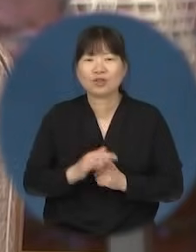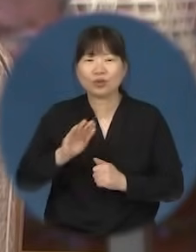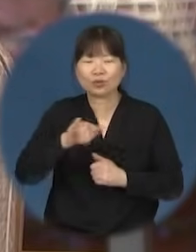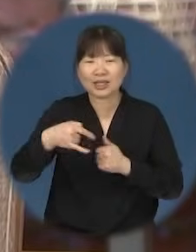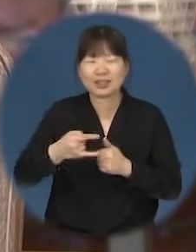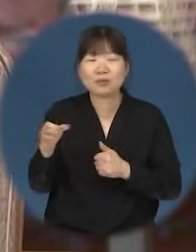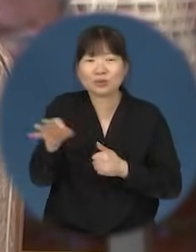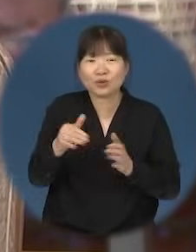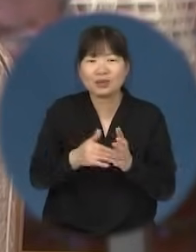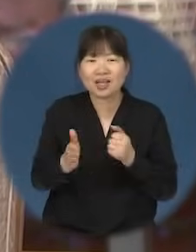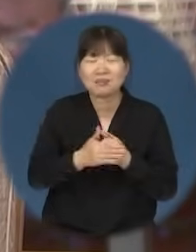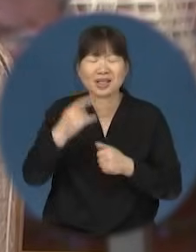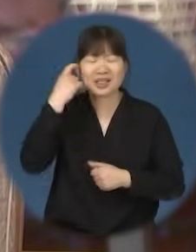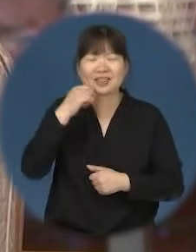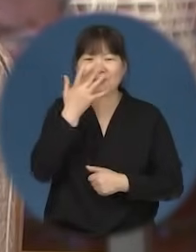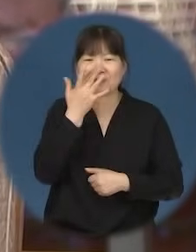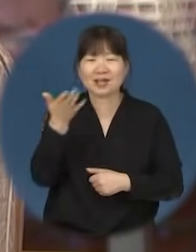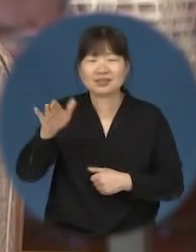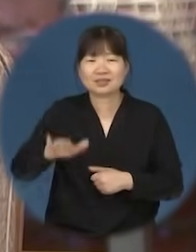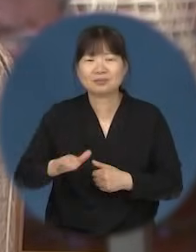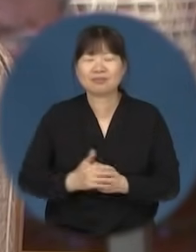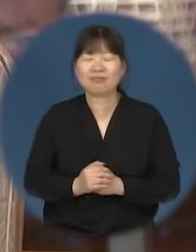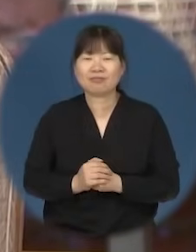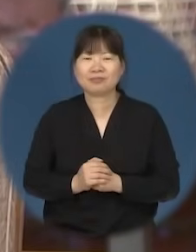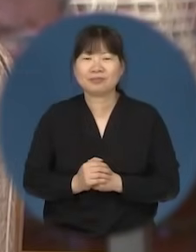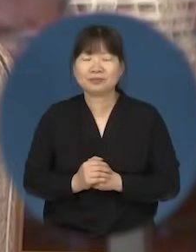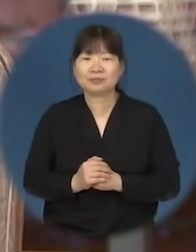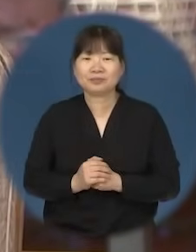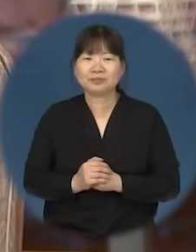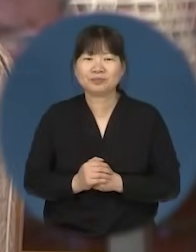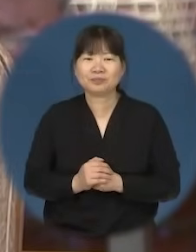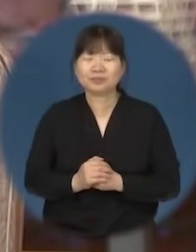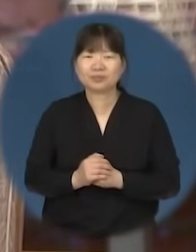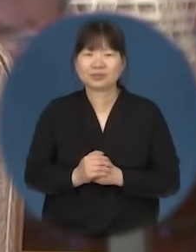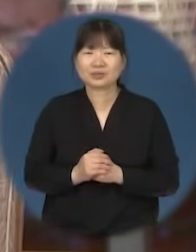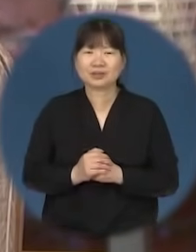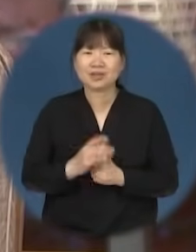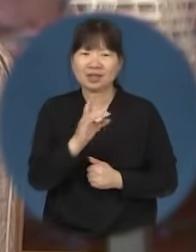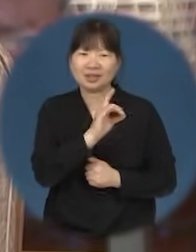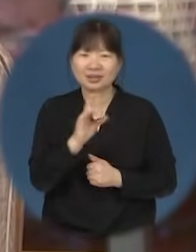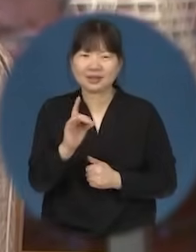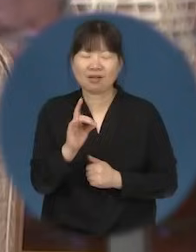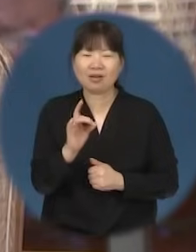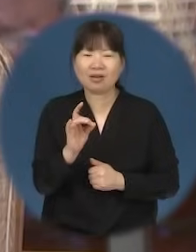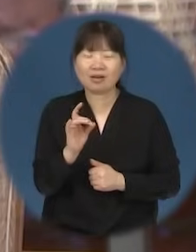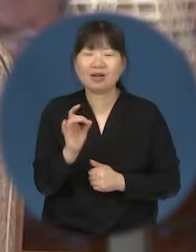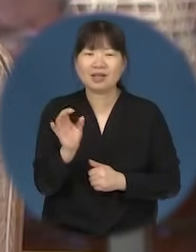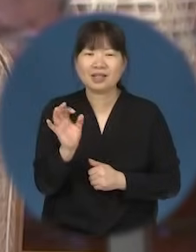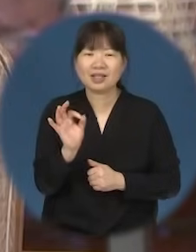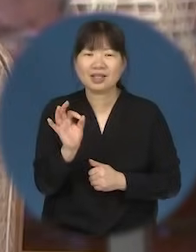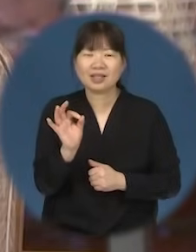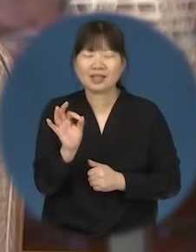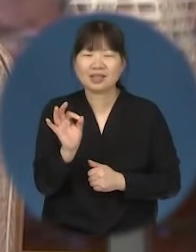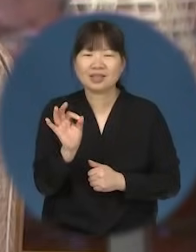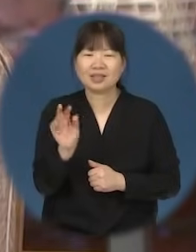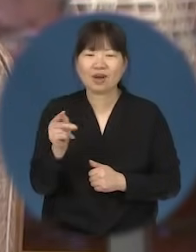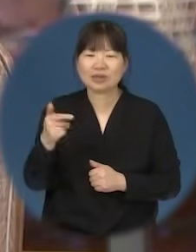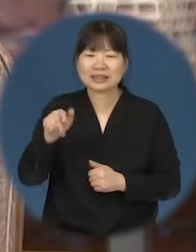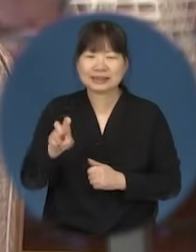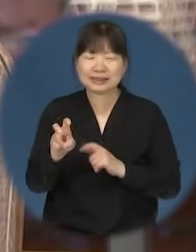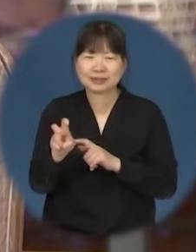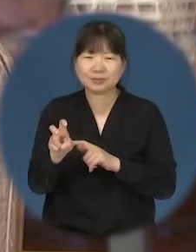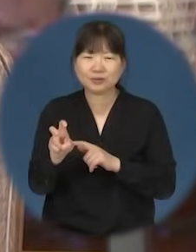무료로 해줘서 잘 감이 안 오는데, 예. 근데 이제 이런 것들이 디지털 현금으로 돼 있으면 그런 수수료가 없어지는